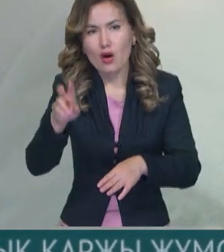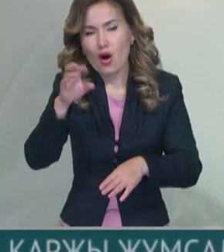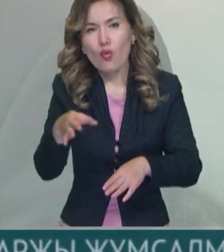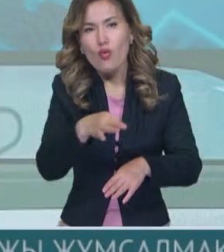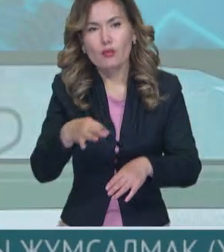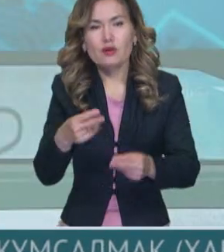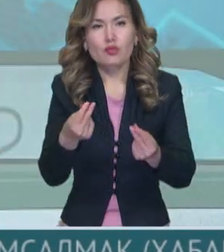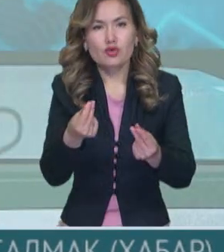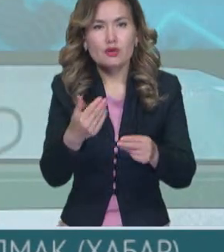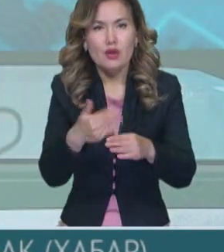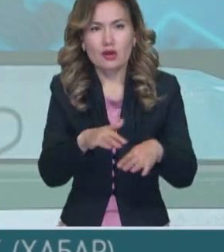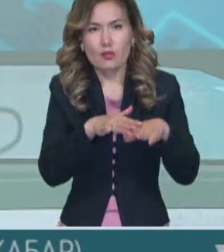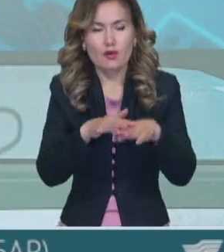болатын.